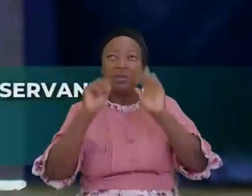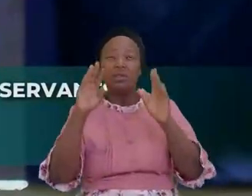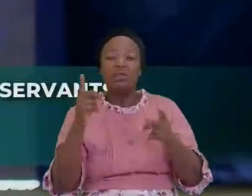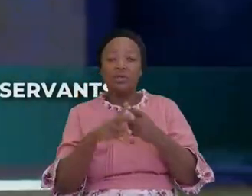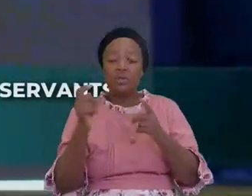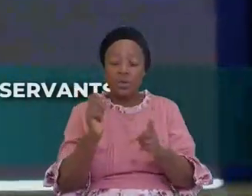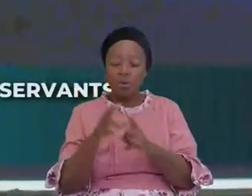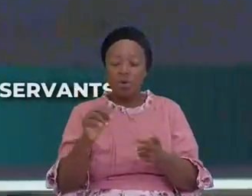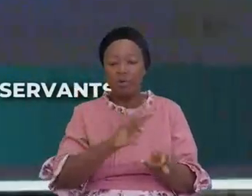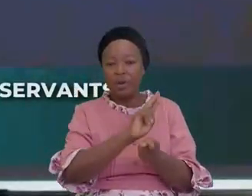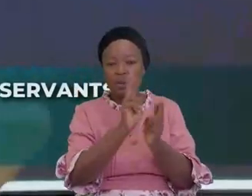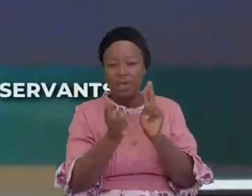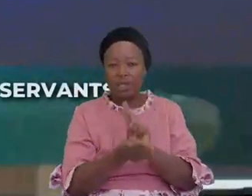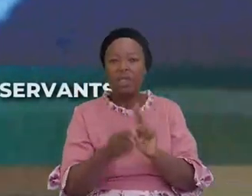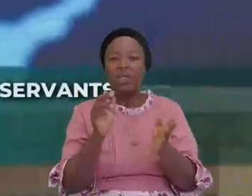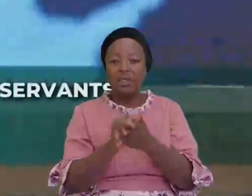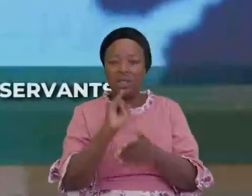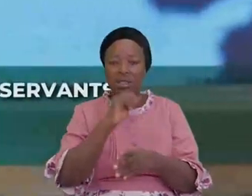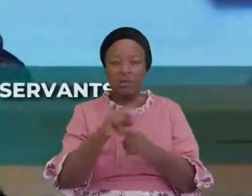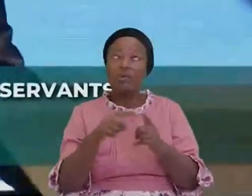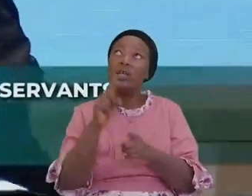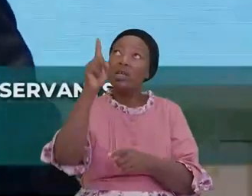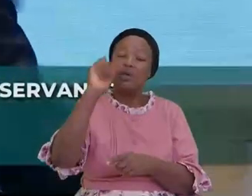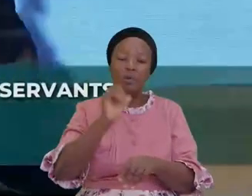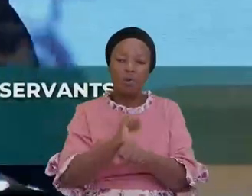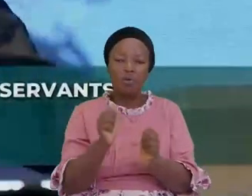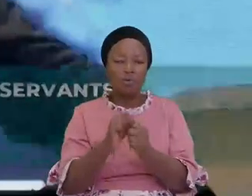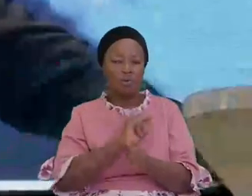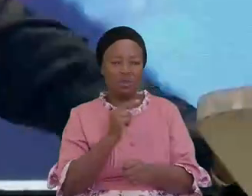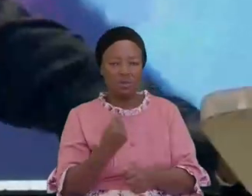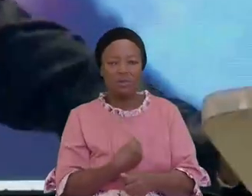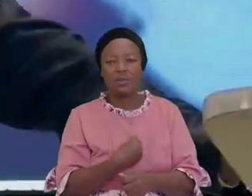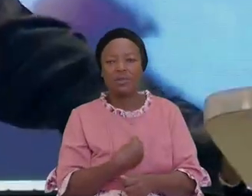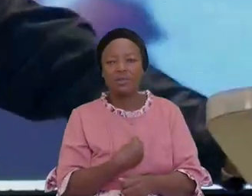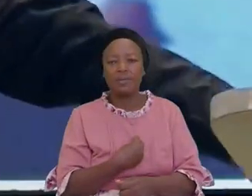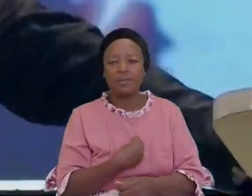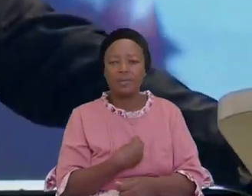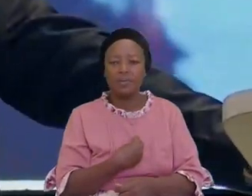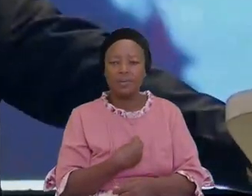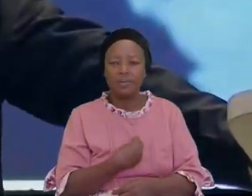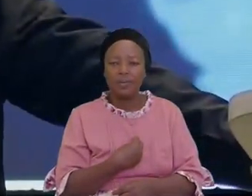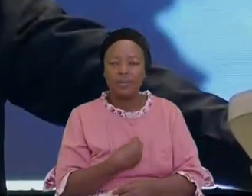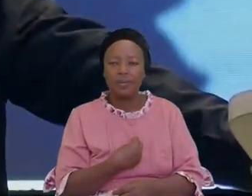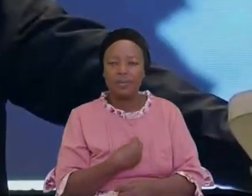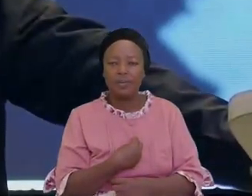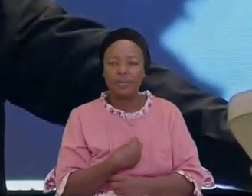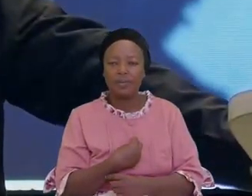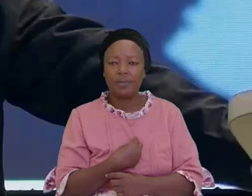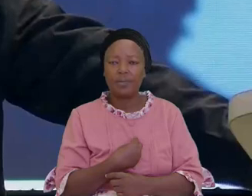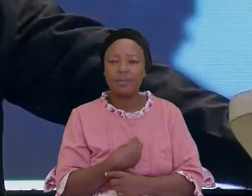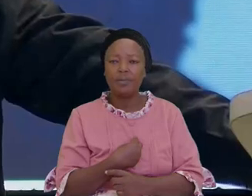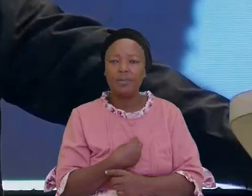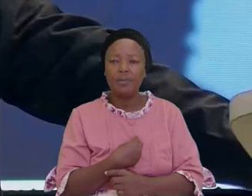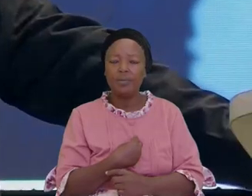prêtons oreille à la parole de repentance, c'est en ce moment-là qu'il pourra travailler avec nous.